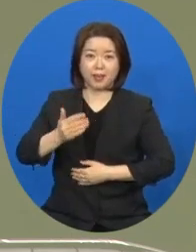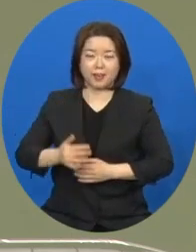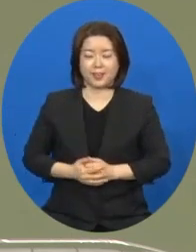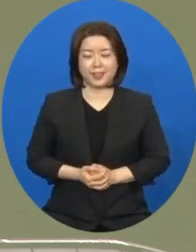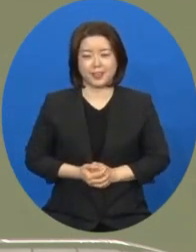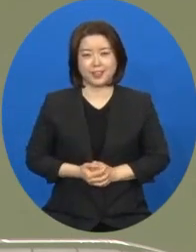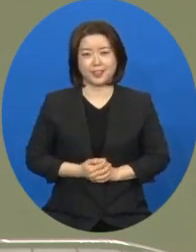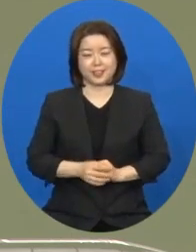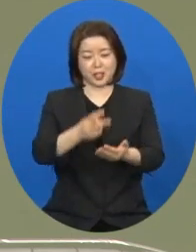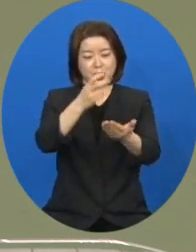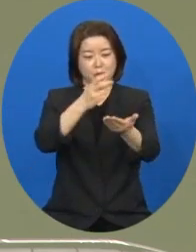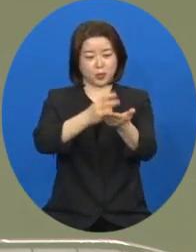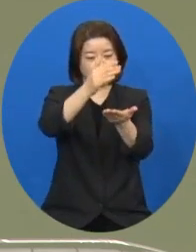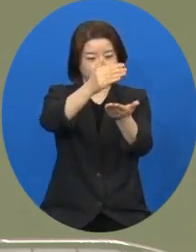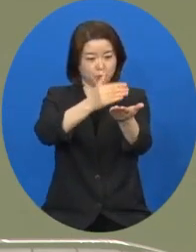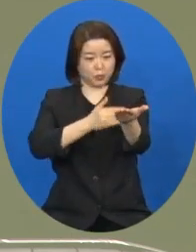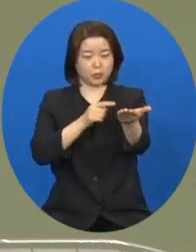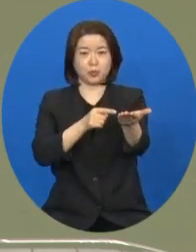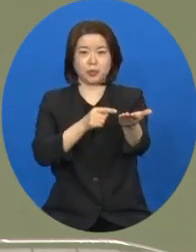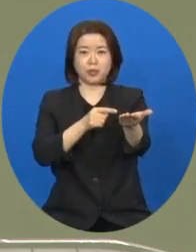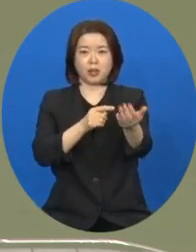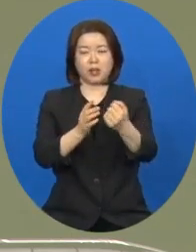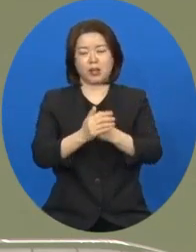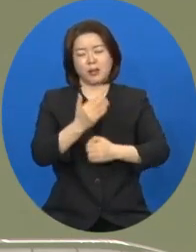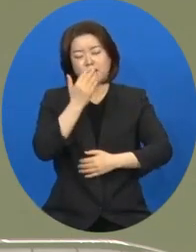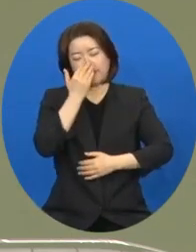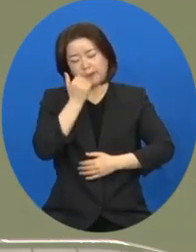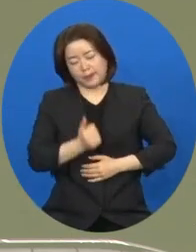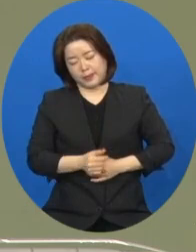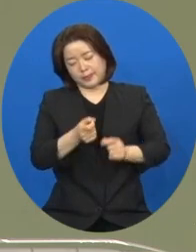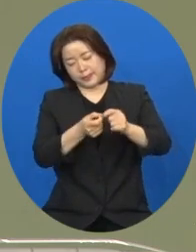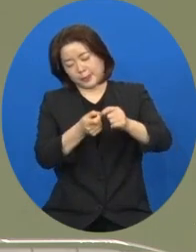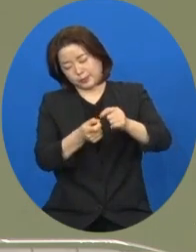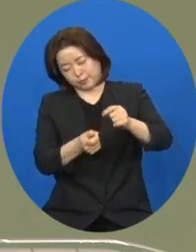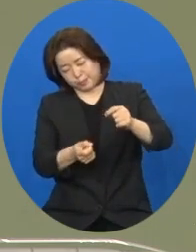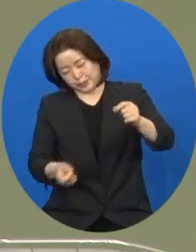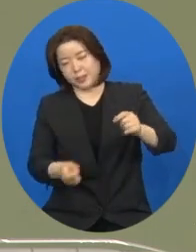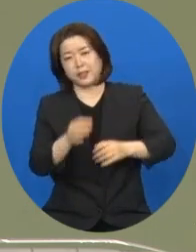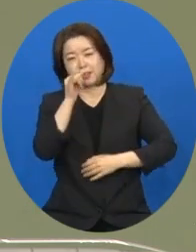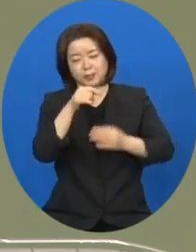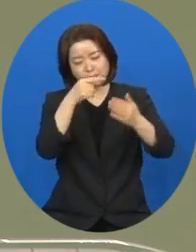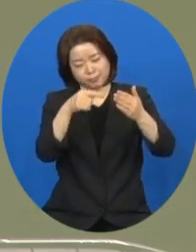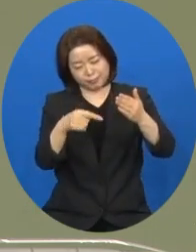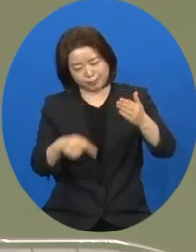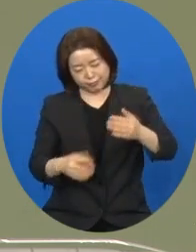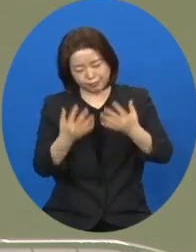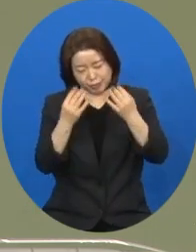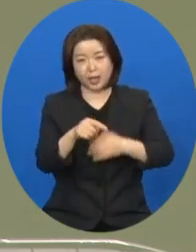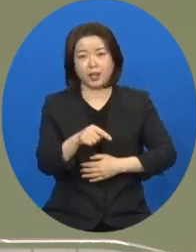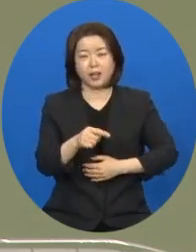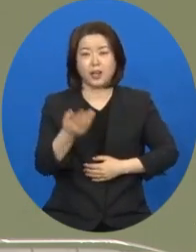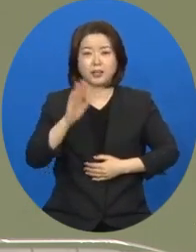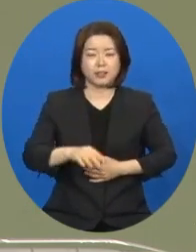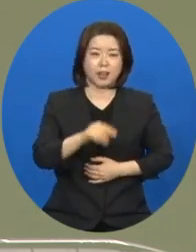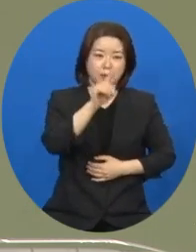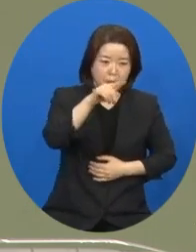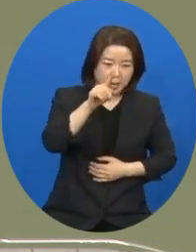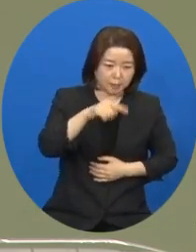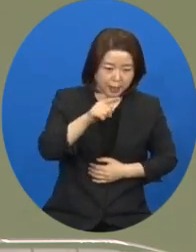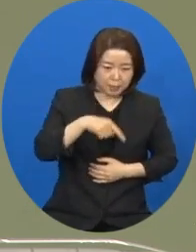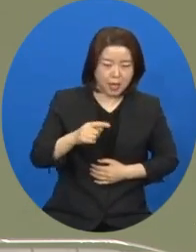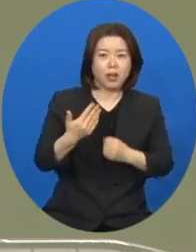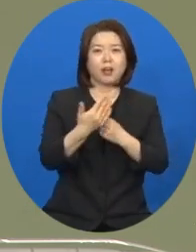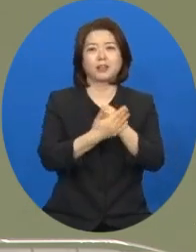규례 과정이 굉장히 지루할 정도로 길어요. 근데 그게 다 은혜가 되는 겁니다.